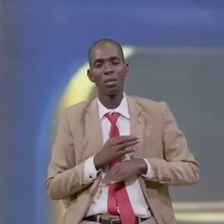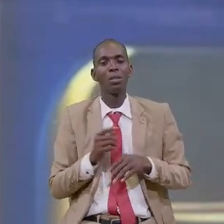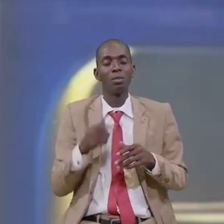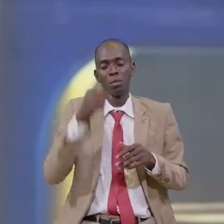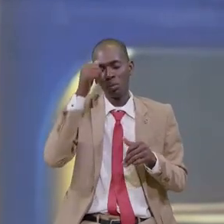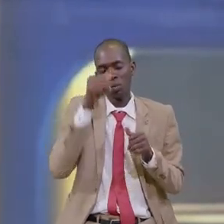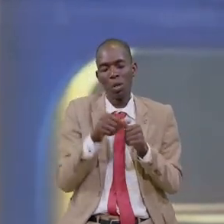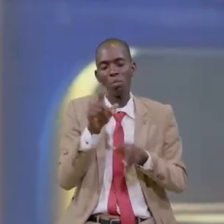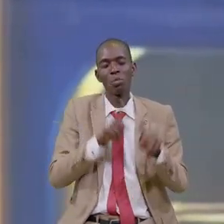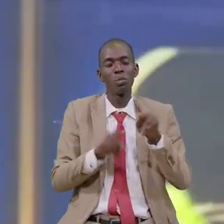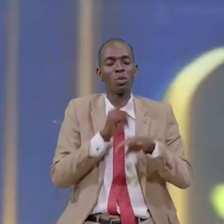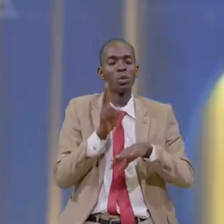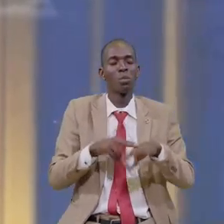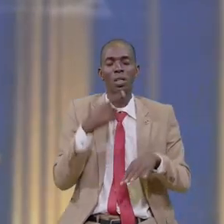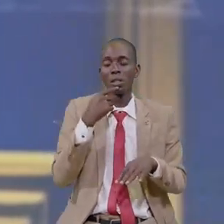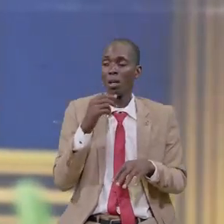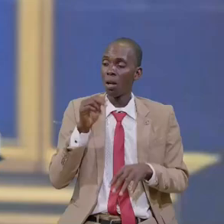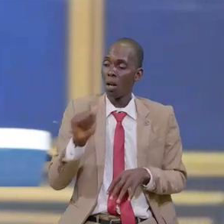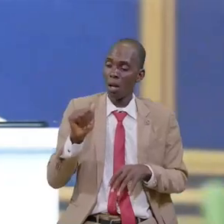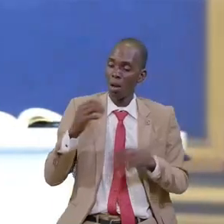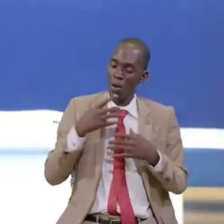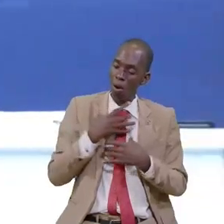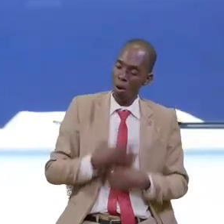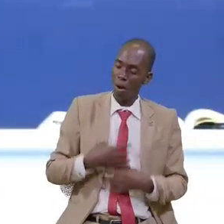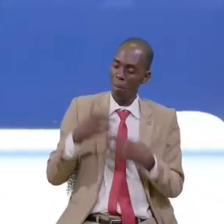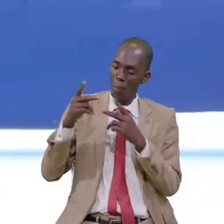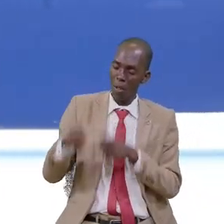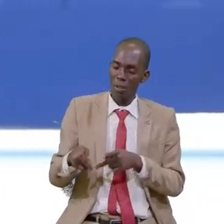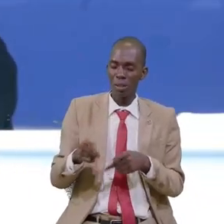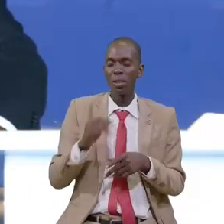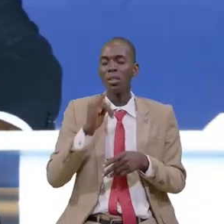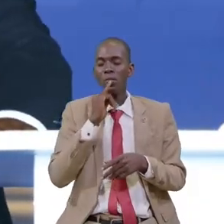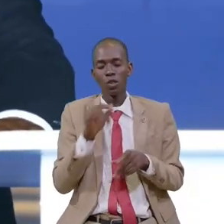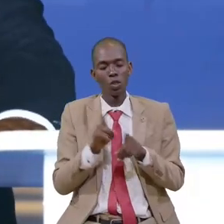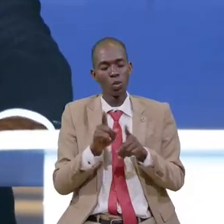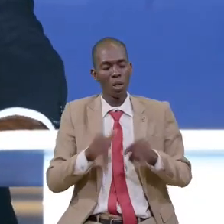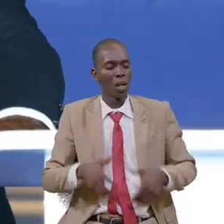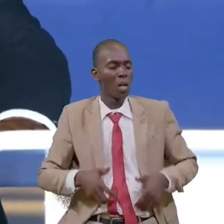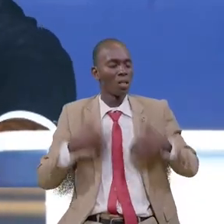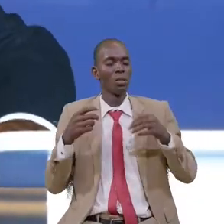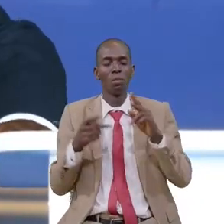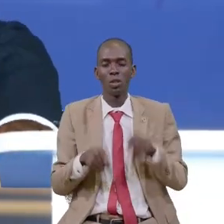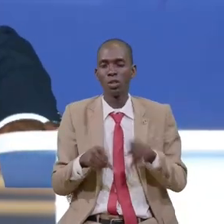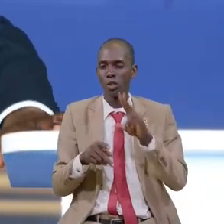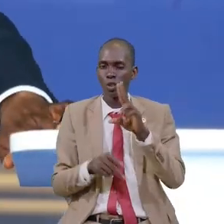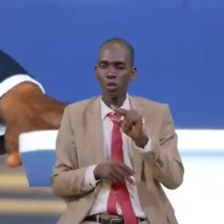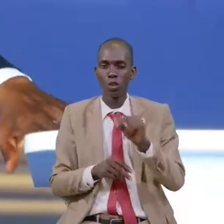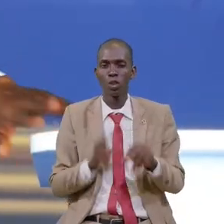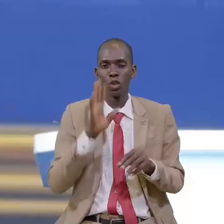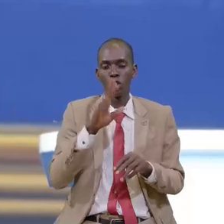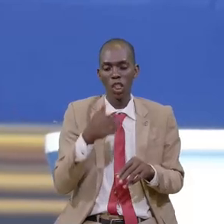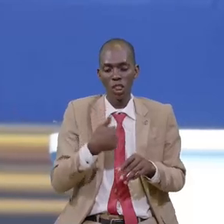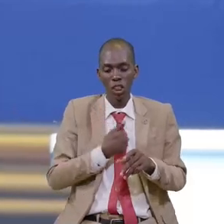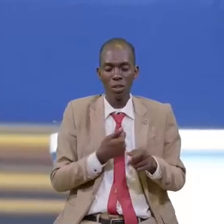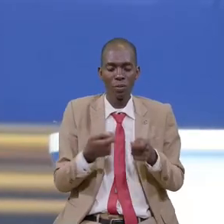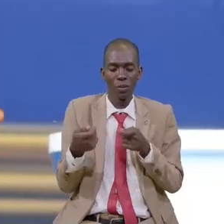point d'oreille. Le ventre affamé n'a point d'oreille. Alors, ton tempérament doit être contrôlé. Tu es tempéré. Tu as la maîtrise